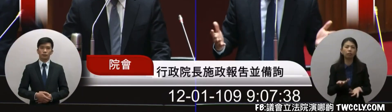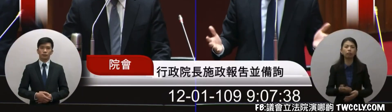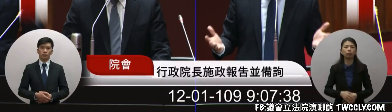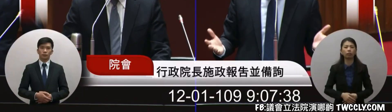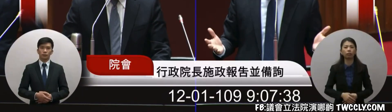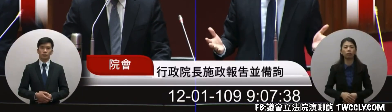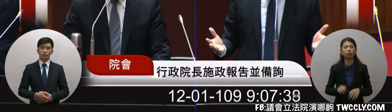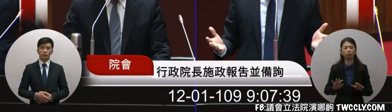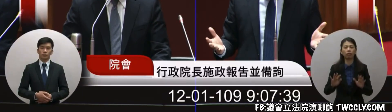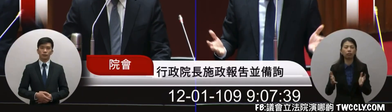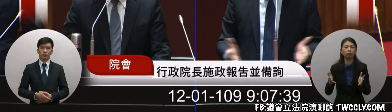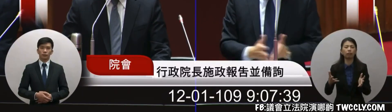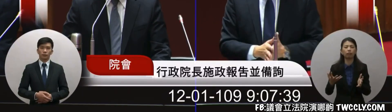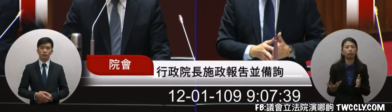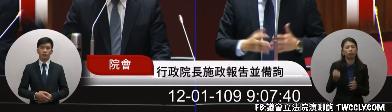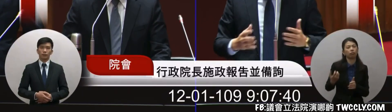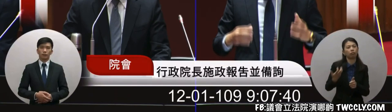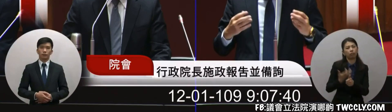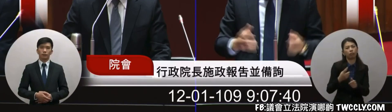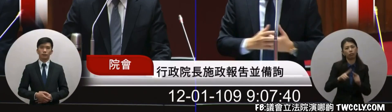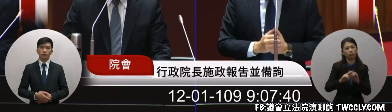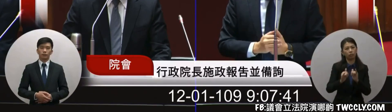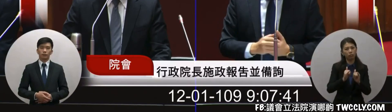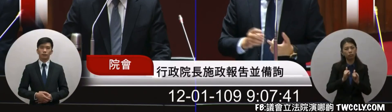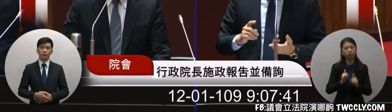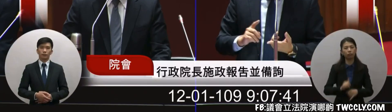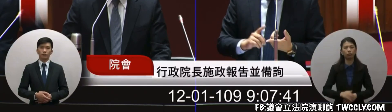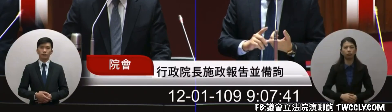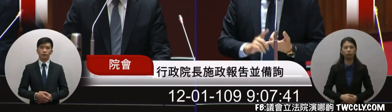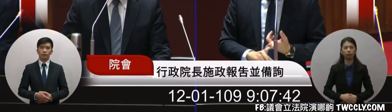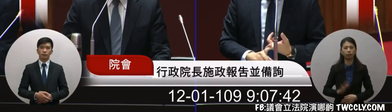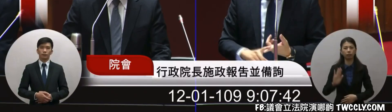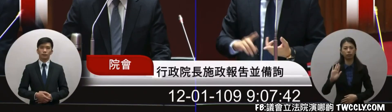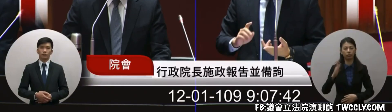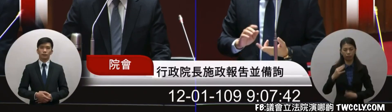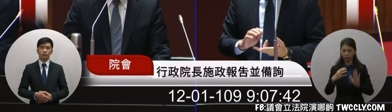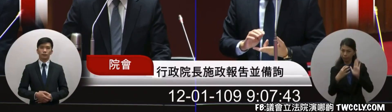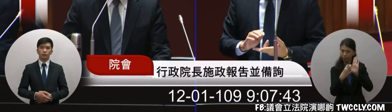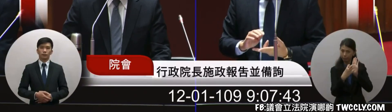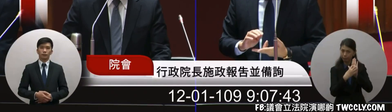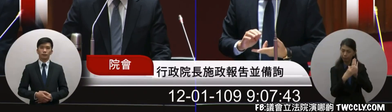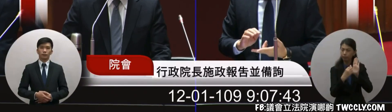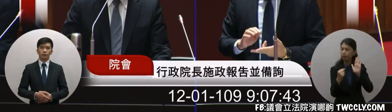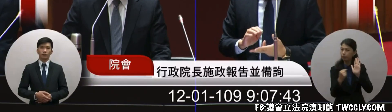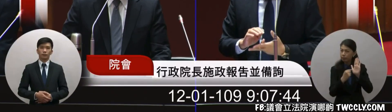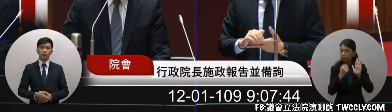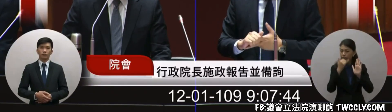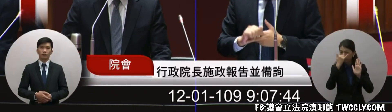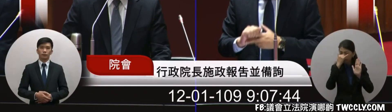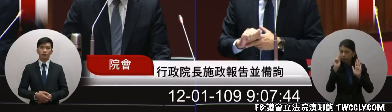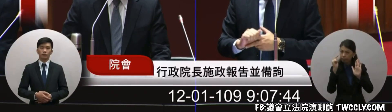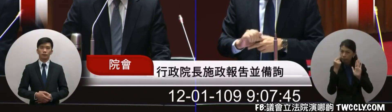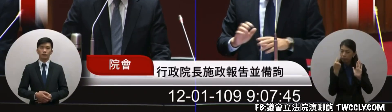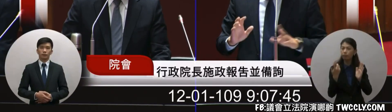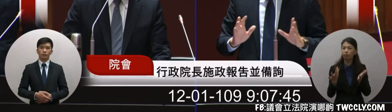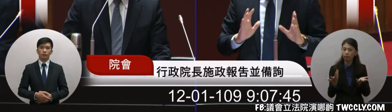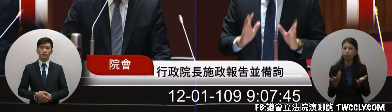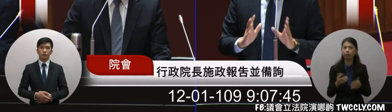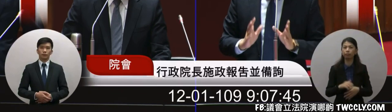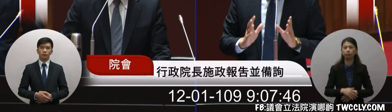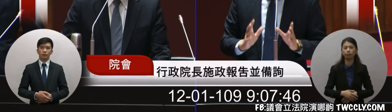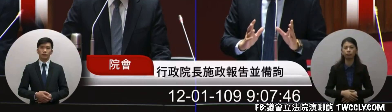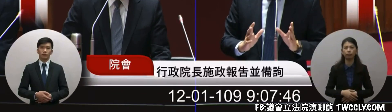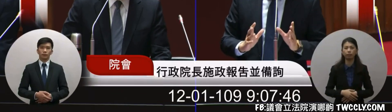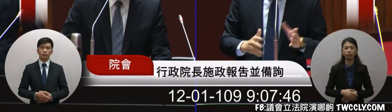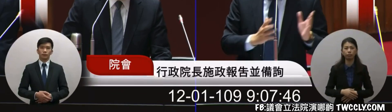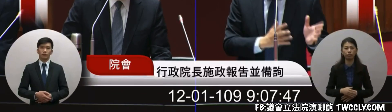现在大概只能这样子做嘛哈，那但是这样子的就是标个原产地，标个这些事情是不